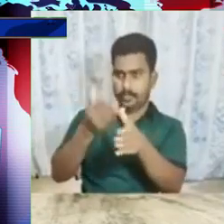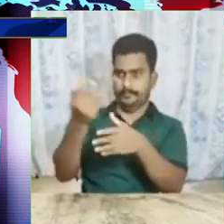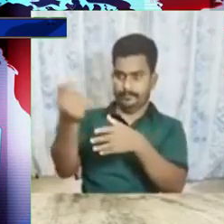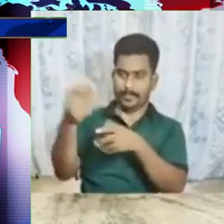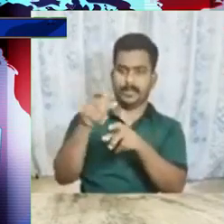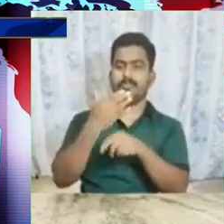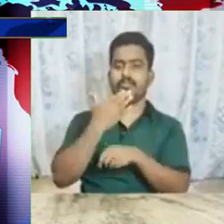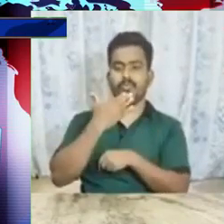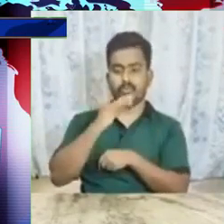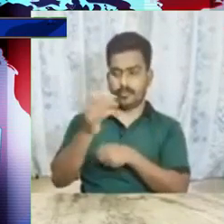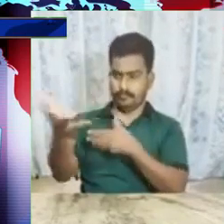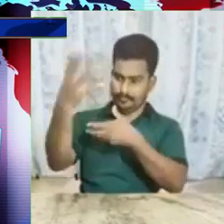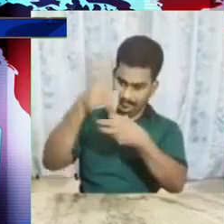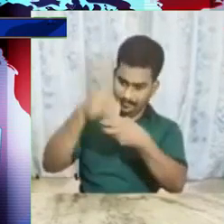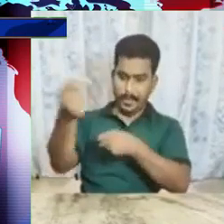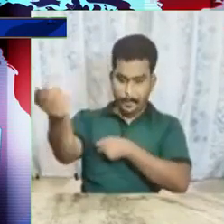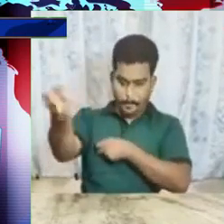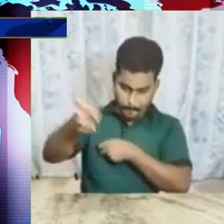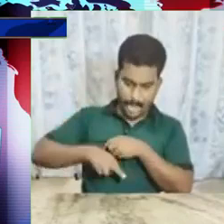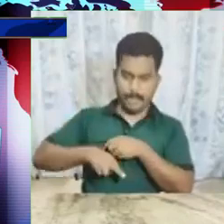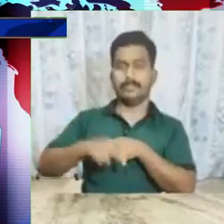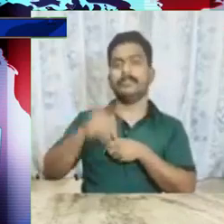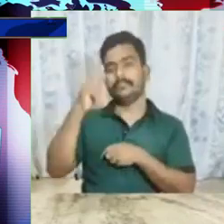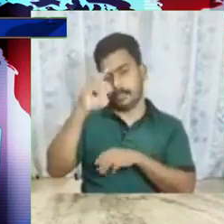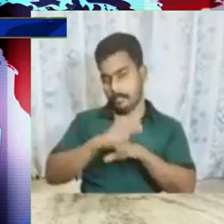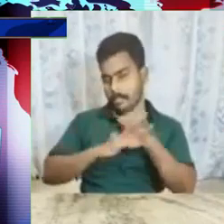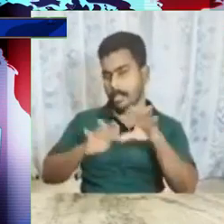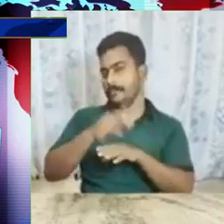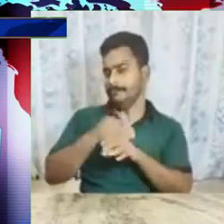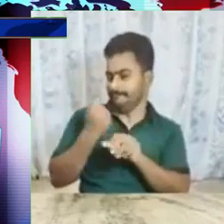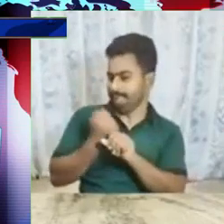ഇന്നലൊരു ദിവസമാണ് പരിപാടി ആരംഭിച്ചതെങ്കിലും